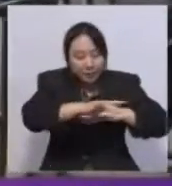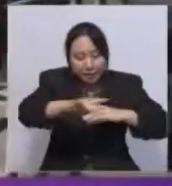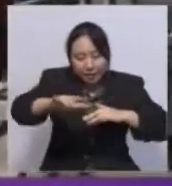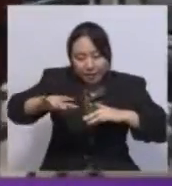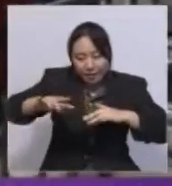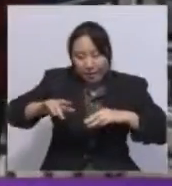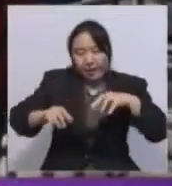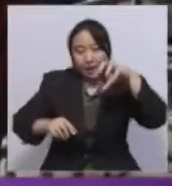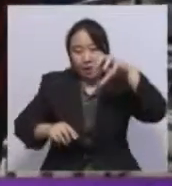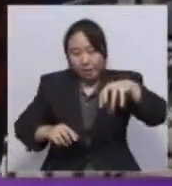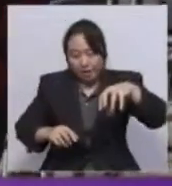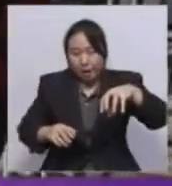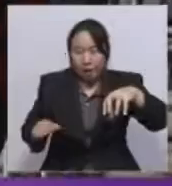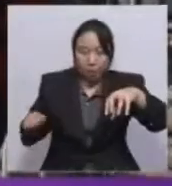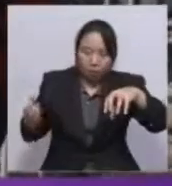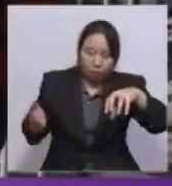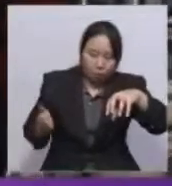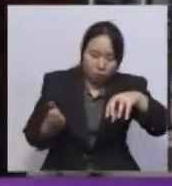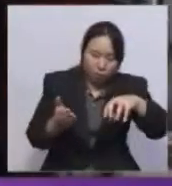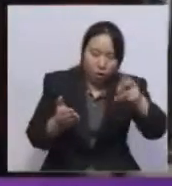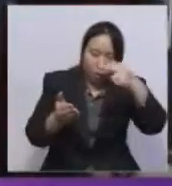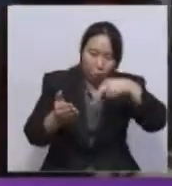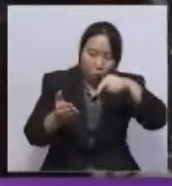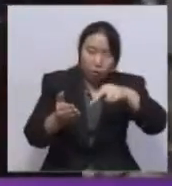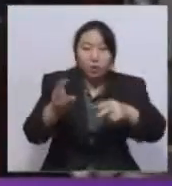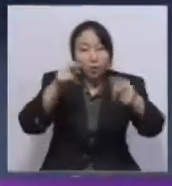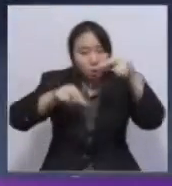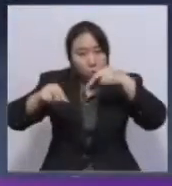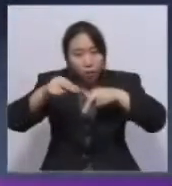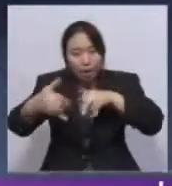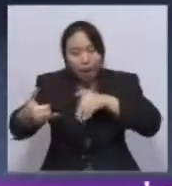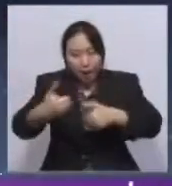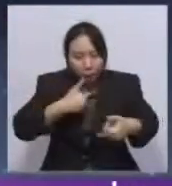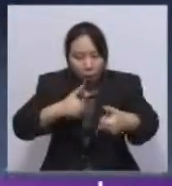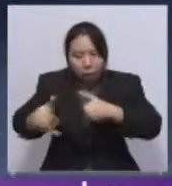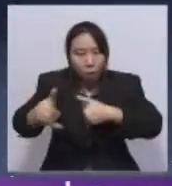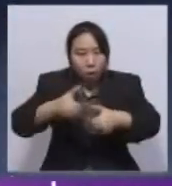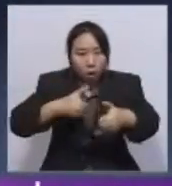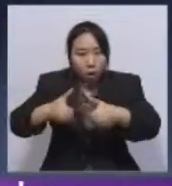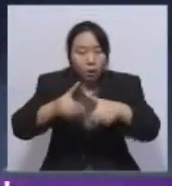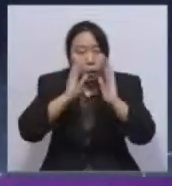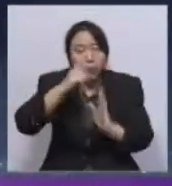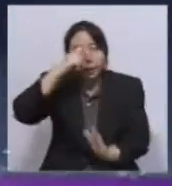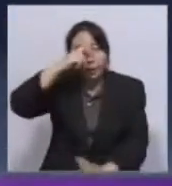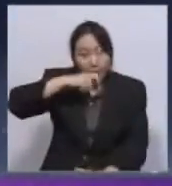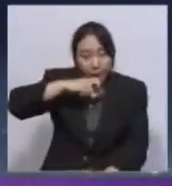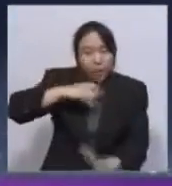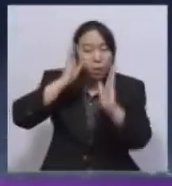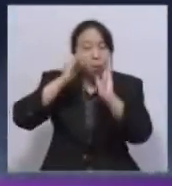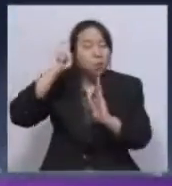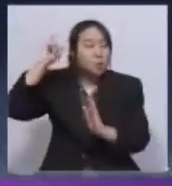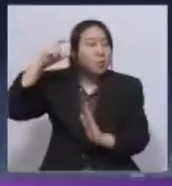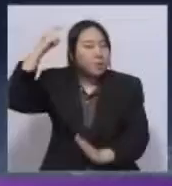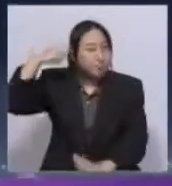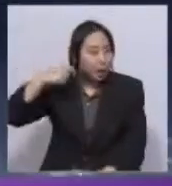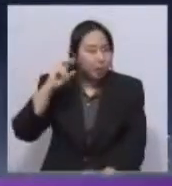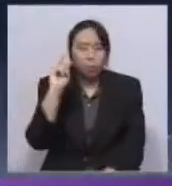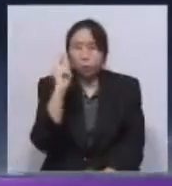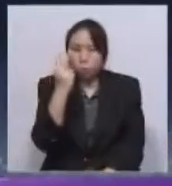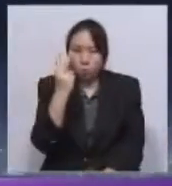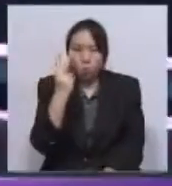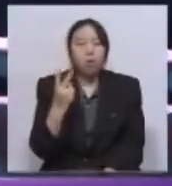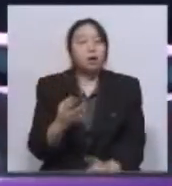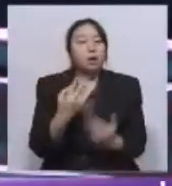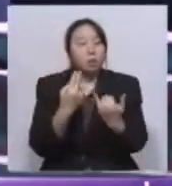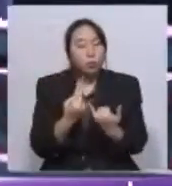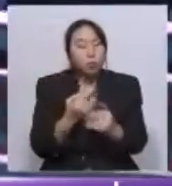จเกาะสารณีซึ่งเป็นการดูแลการเข้าออกชายแดนทั้งเรื่องการเข้าออกของชาวไทยและชาวเมียนมารวมทั้งสถ